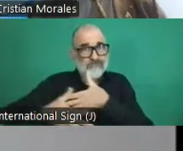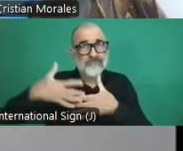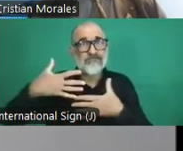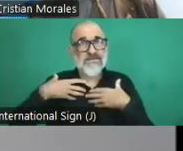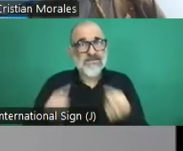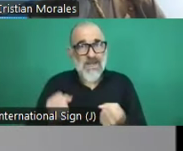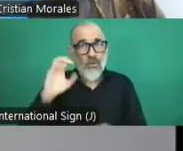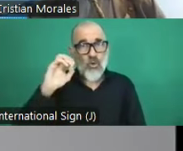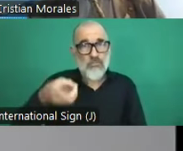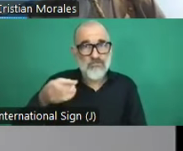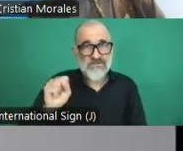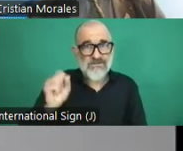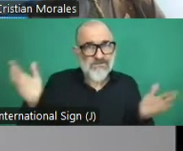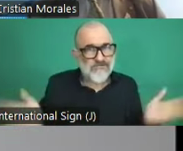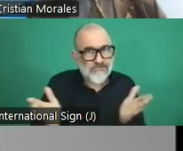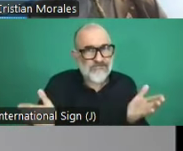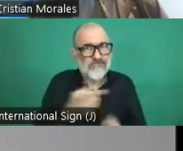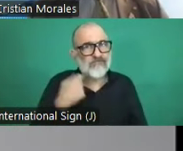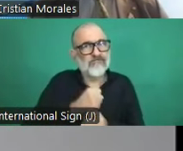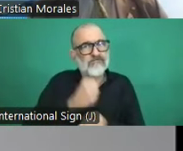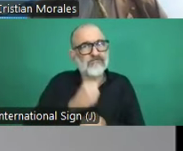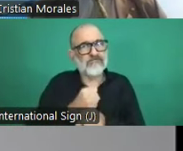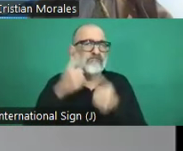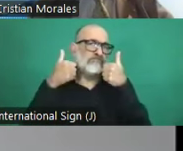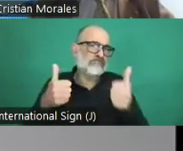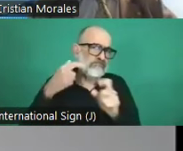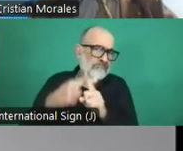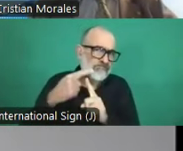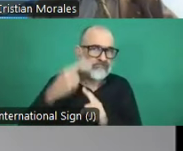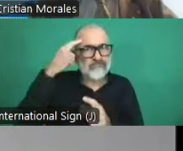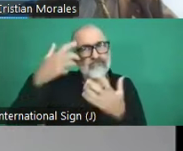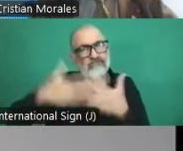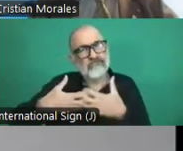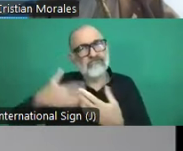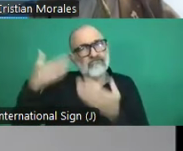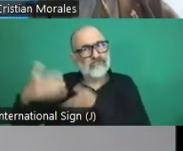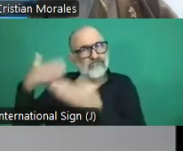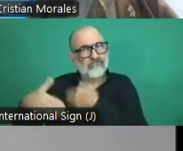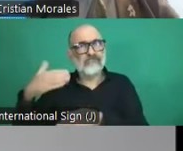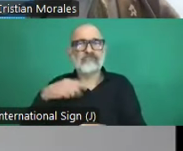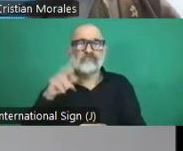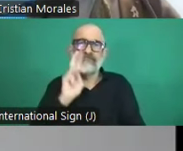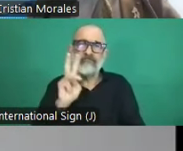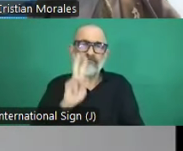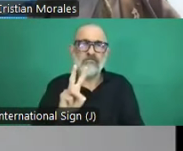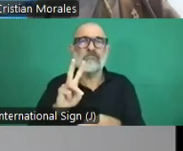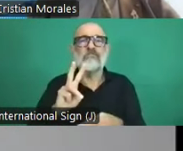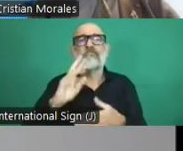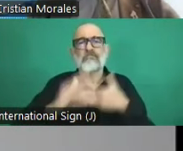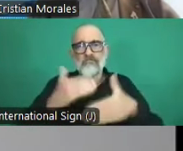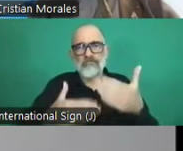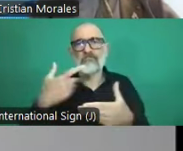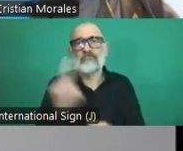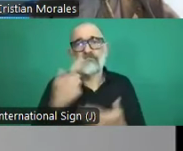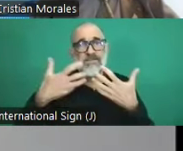santé do nous passado, com invite vistas a à mener une aprimorar os nossos évaluation sistemas critique públicos de du saúde com passé base em en vue evidências e d'améliorer les experiências